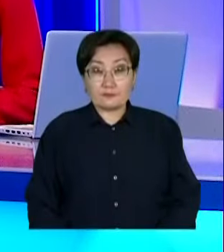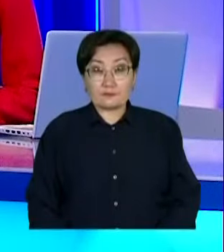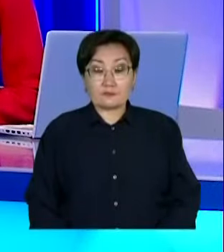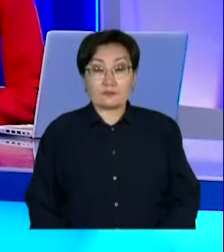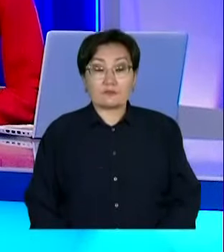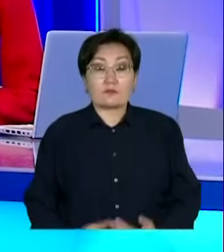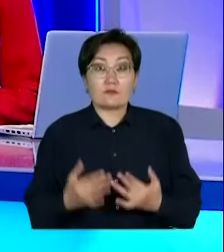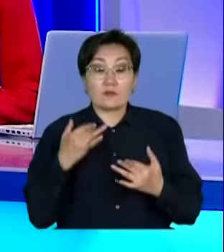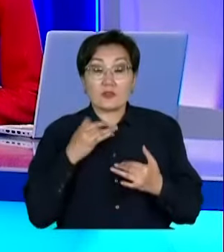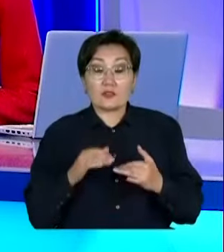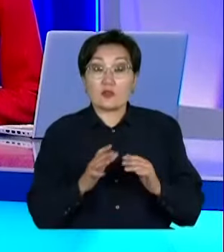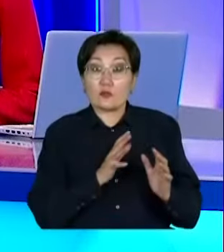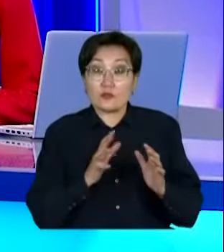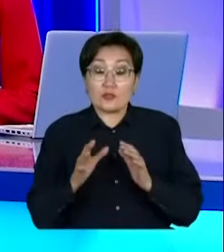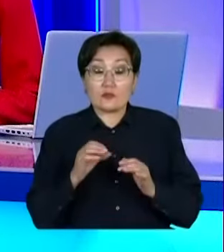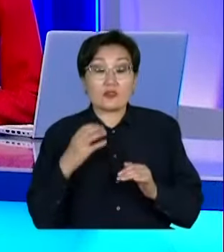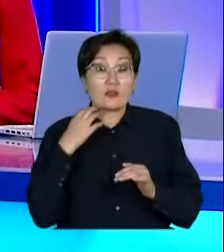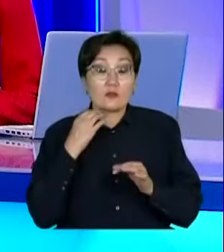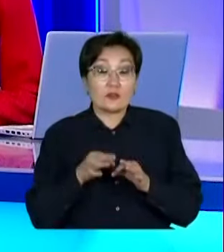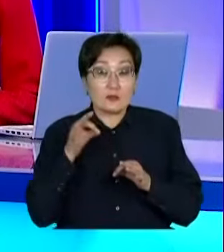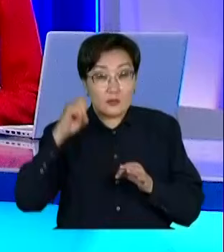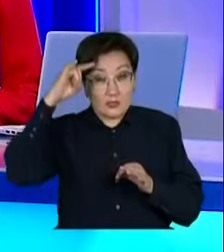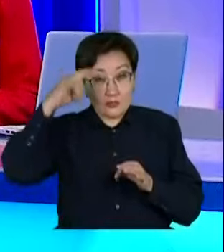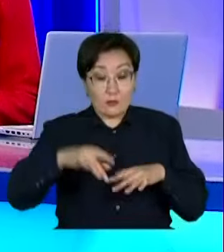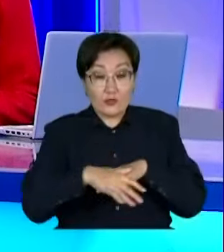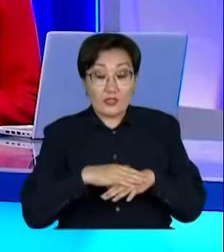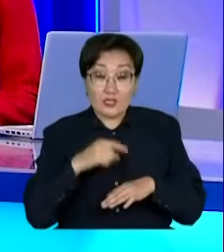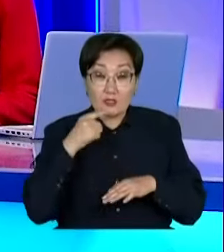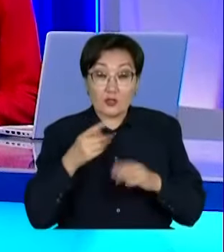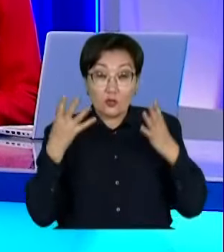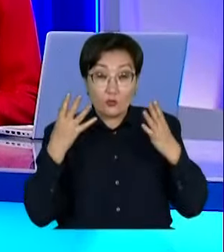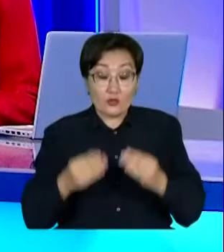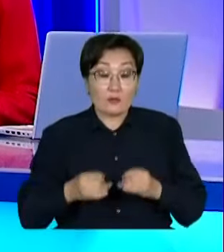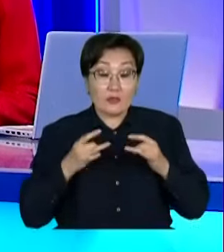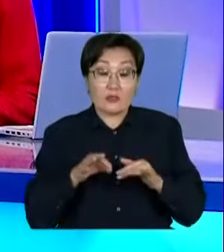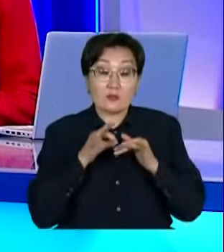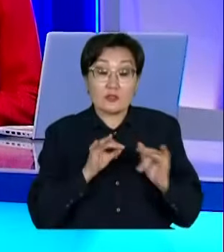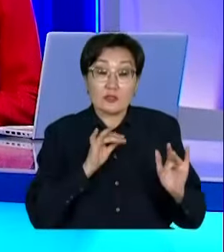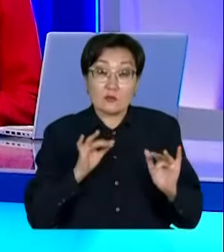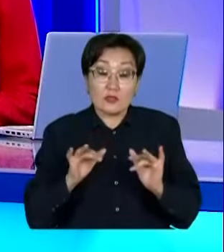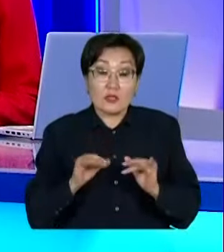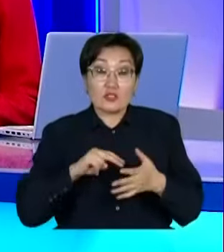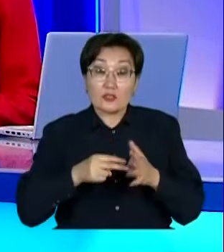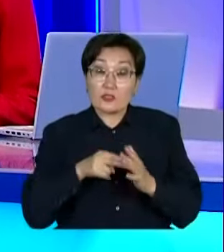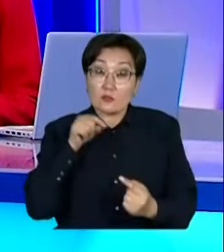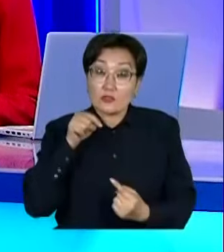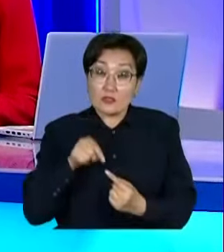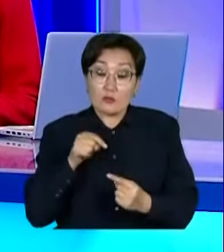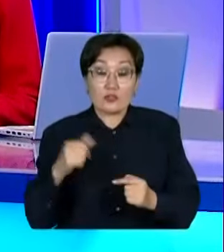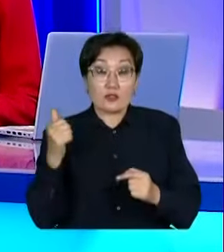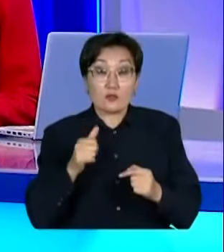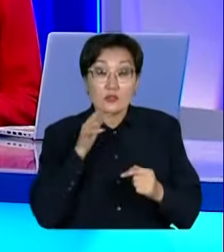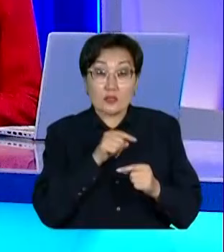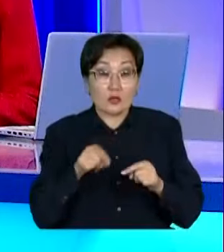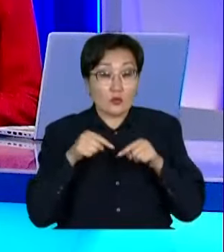Сан ұлтқа сая болған сыр елінде Қазақстан халқының тілдері күні мерекесі аталып өтті. Іс-шаралар жоспарына сәйкес апта бойы